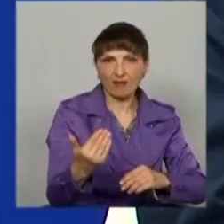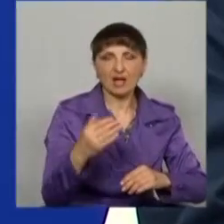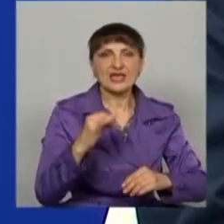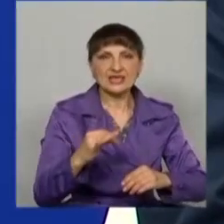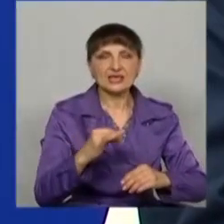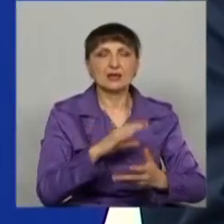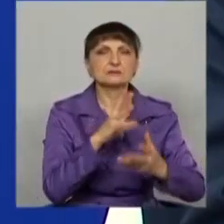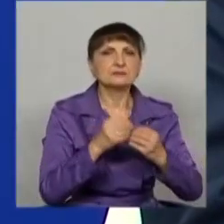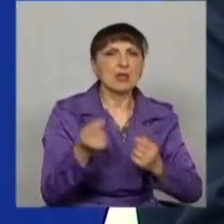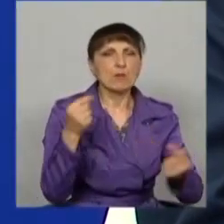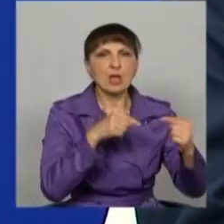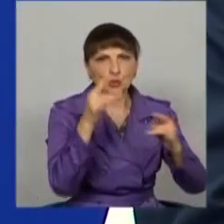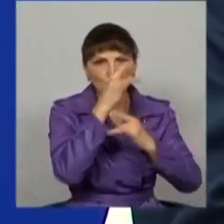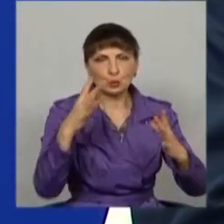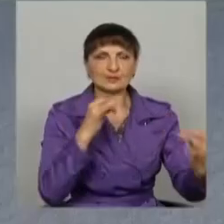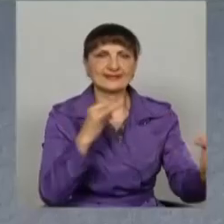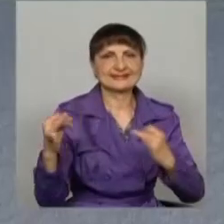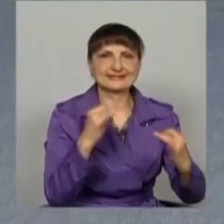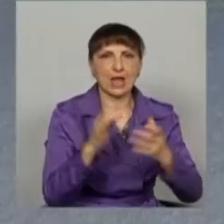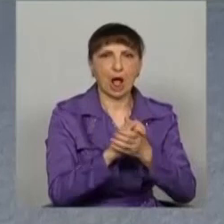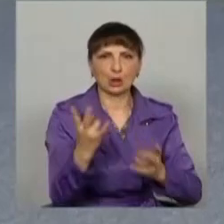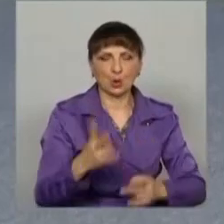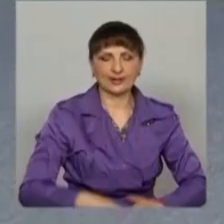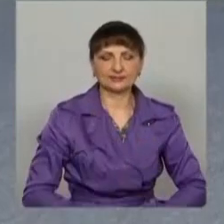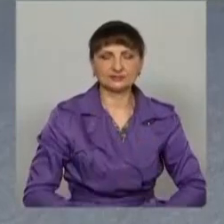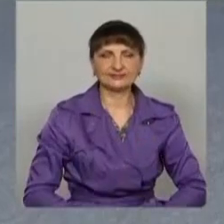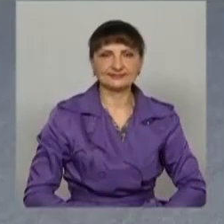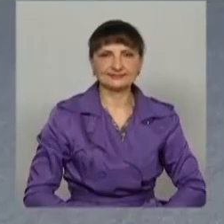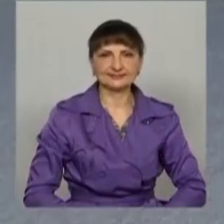конструктивный межкультурный диалог. Айендрафин Эрикпаева, телеканал Алматы.